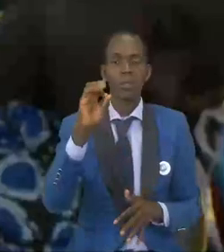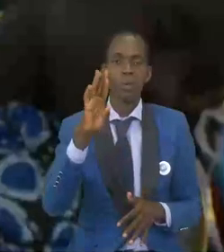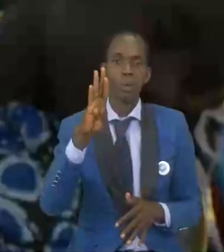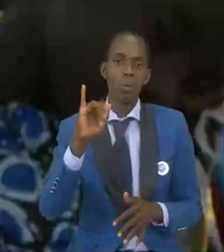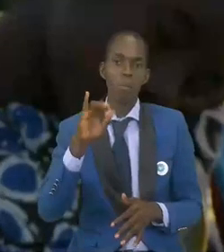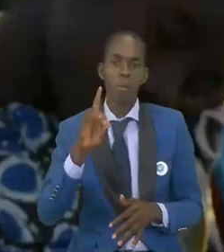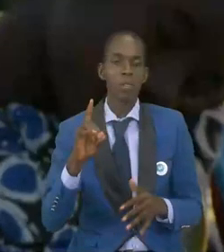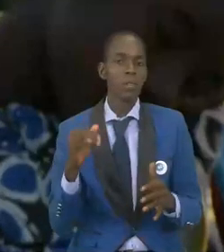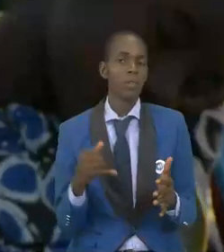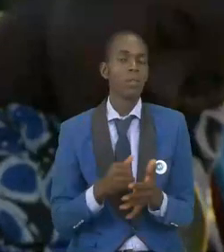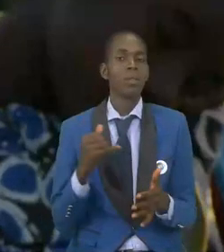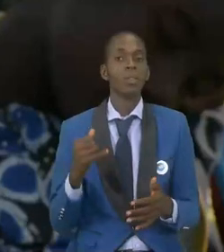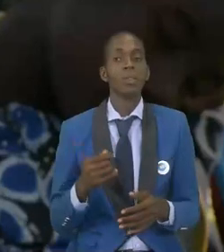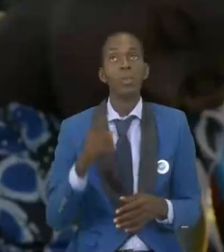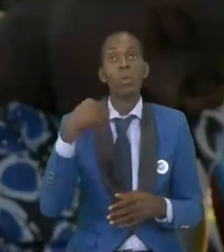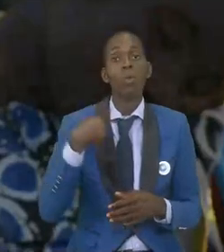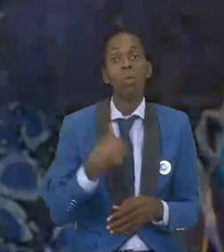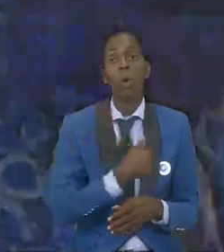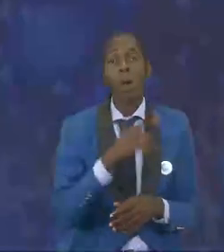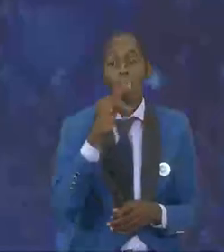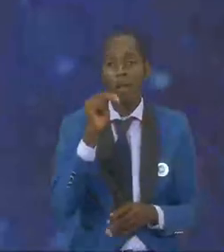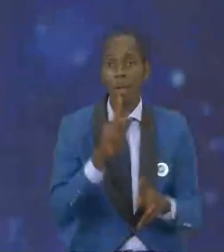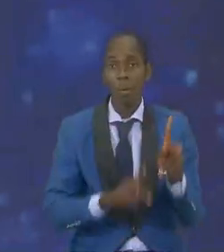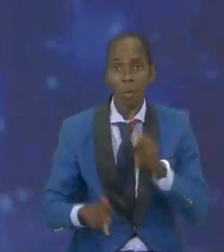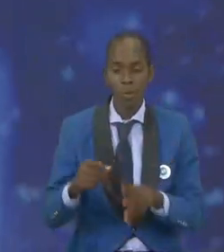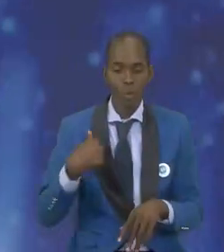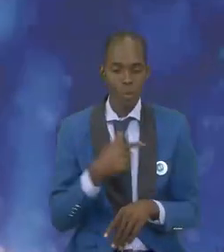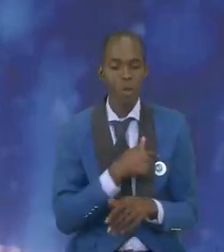n'ose j'ai dit que Dieu nous